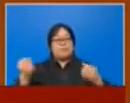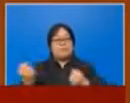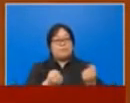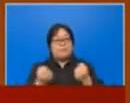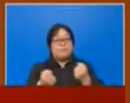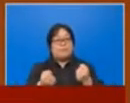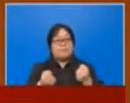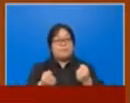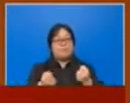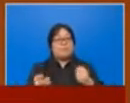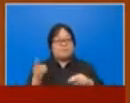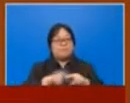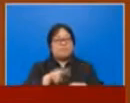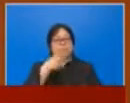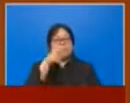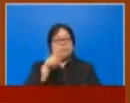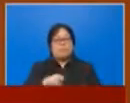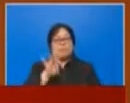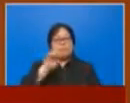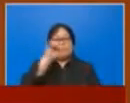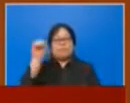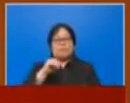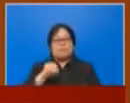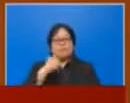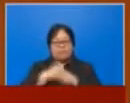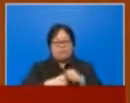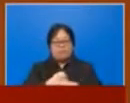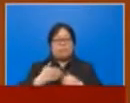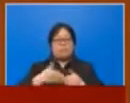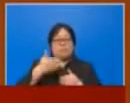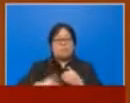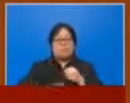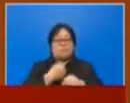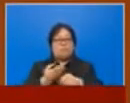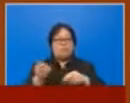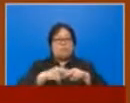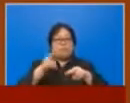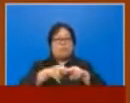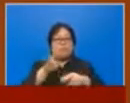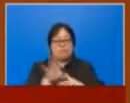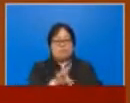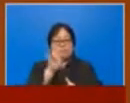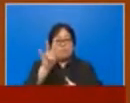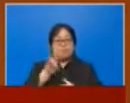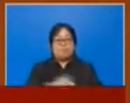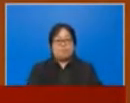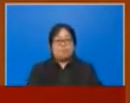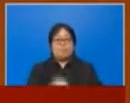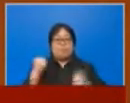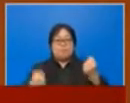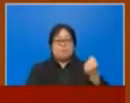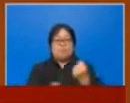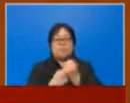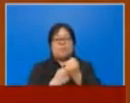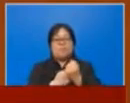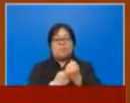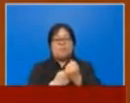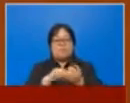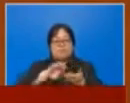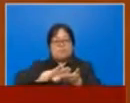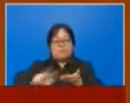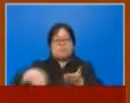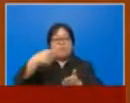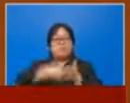kenaikan 12.8% tahun ke tahun bagi bulan Julai 2020 disokong oleh insentif pelepasan